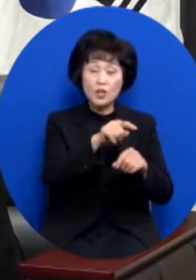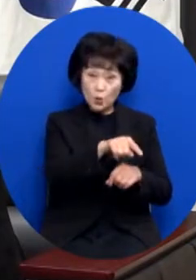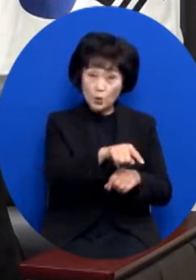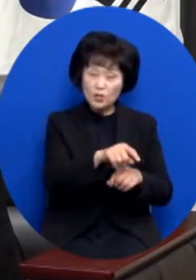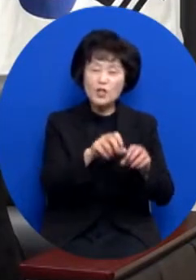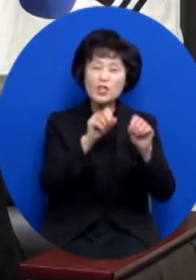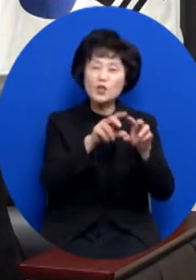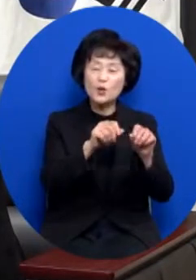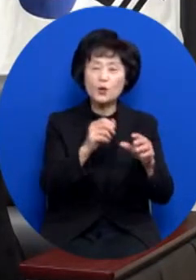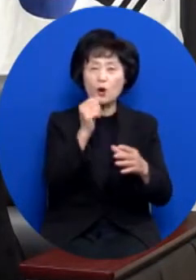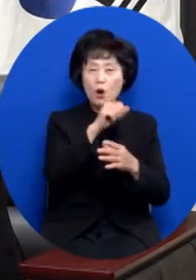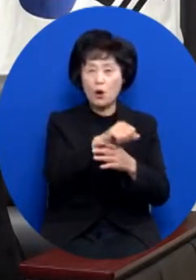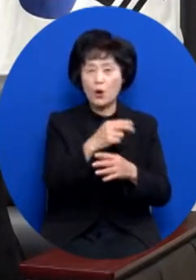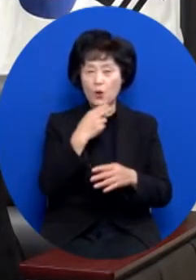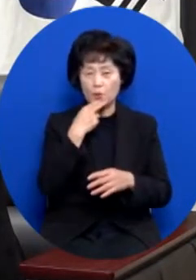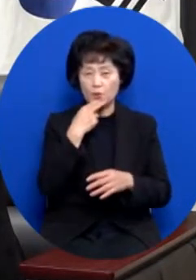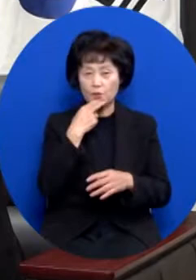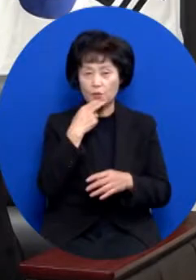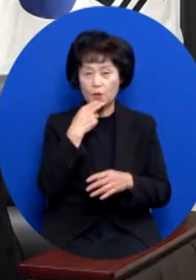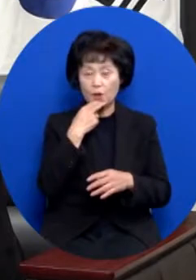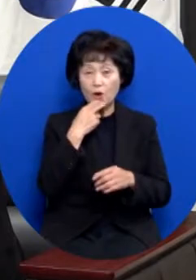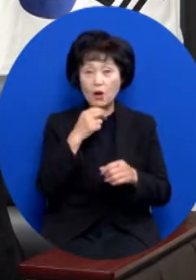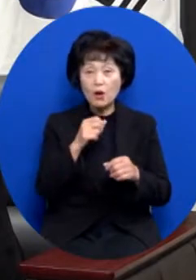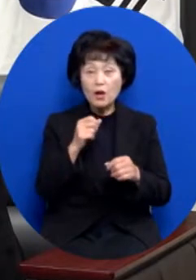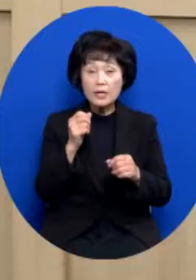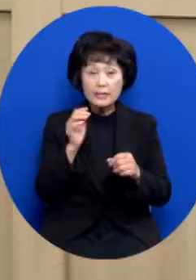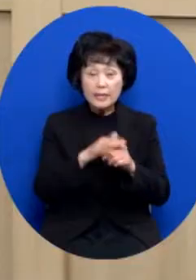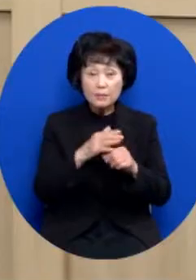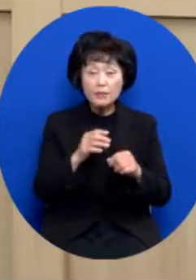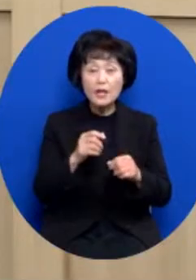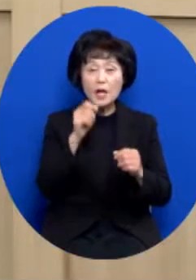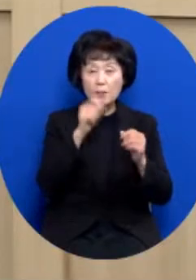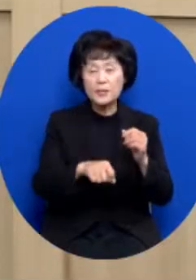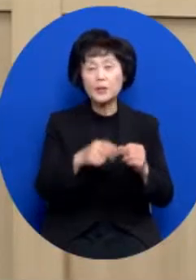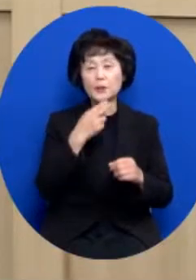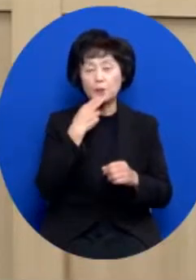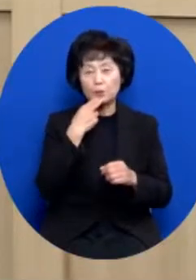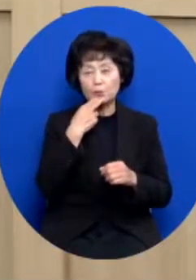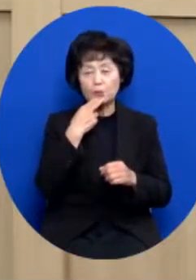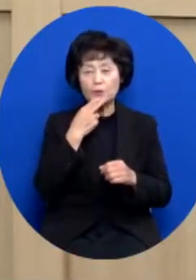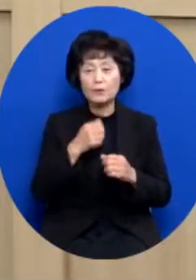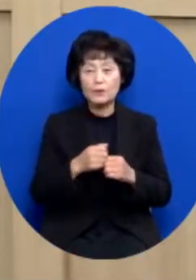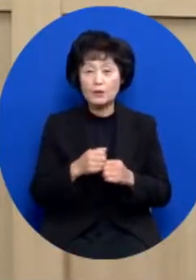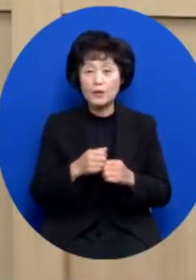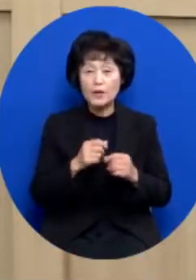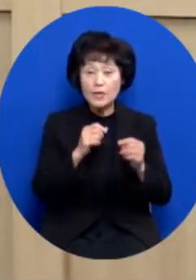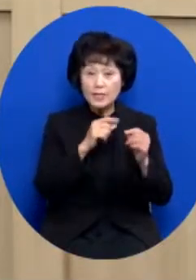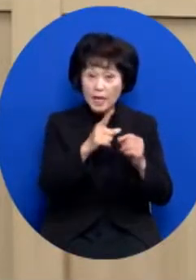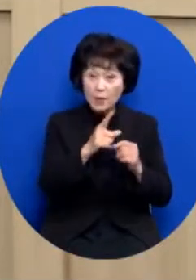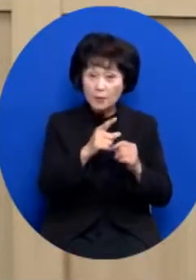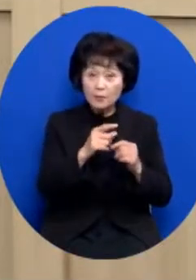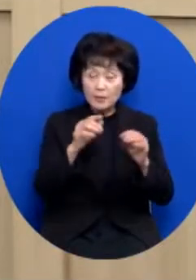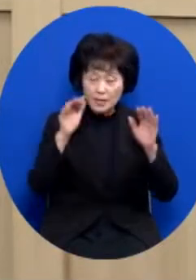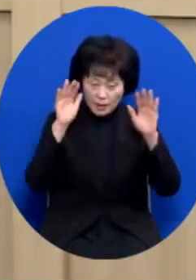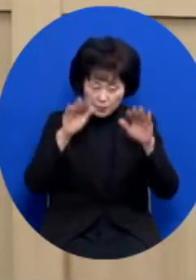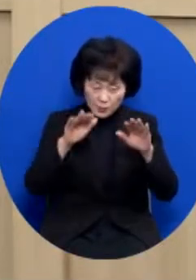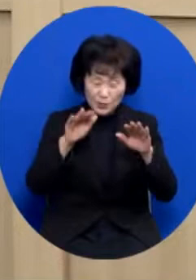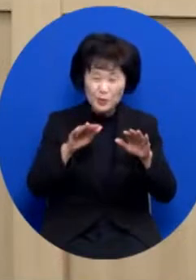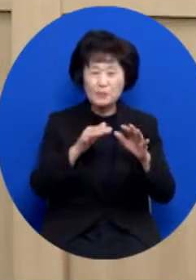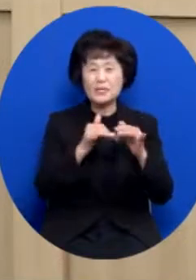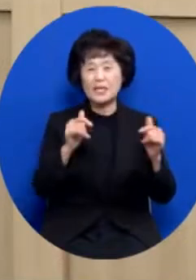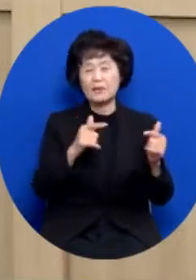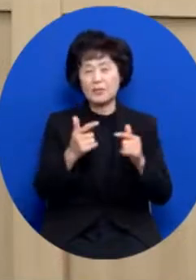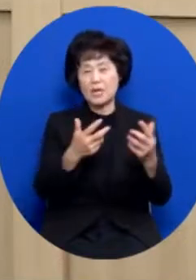않는 곳입니다 기본적으로 선교사 비자가 나지 않는 곳이고요 그리고 거의 대부분이 무슬림들로 있는